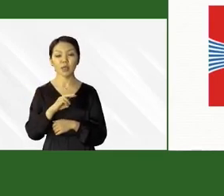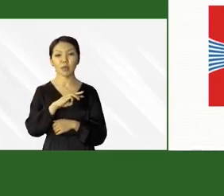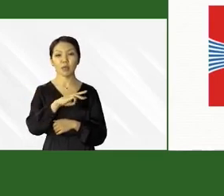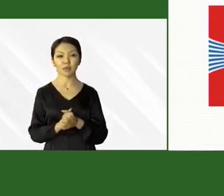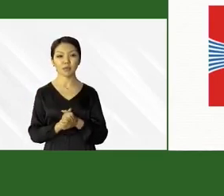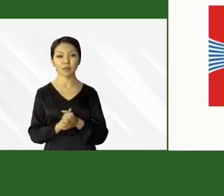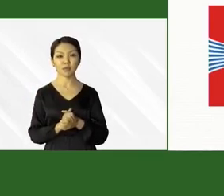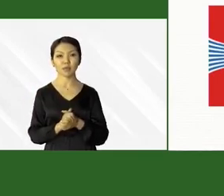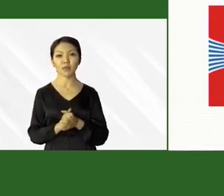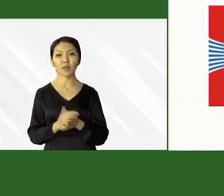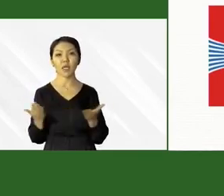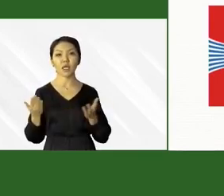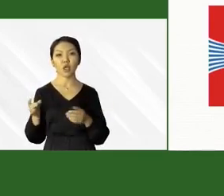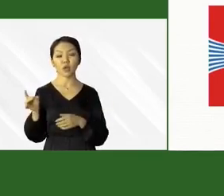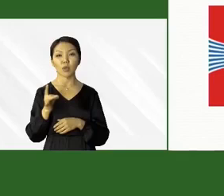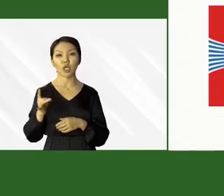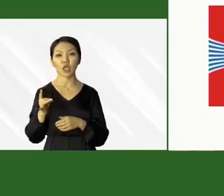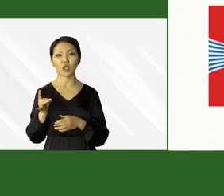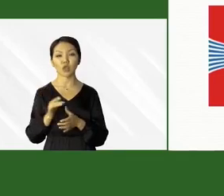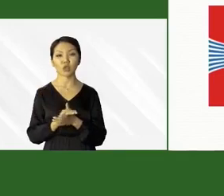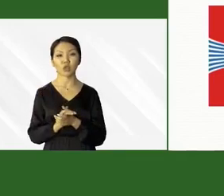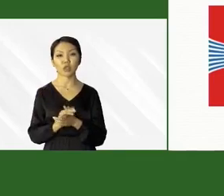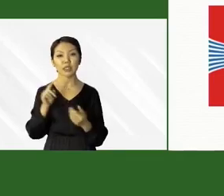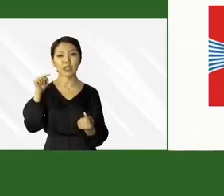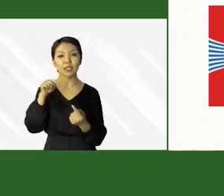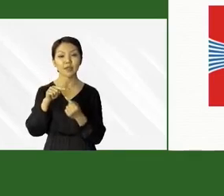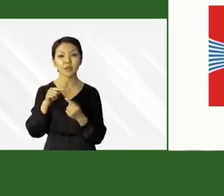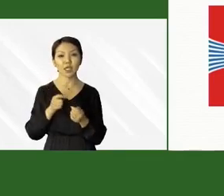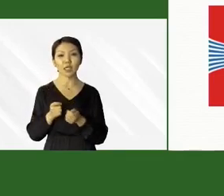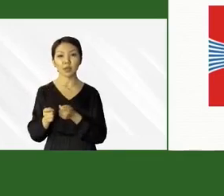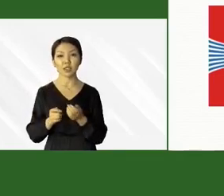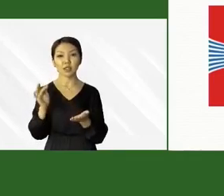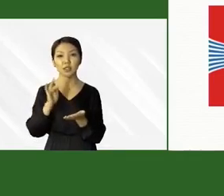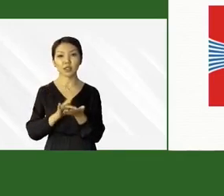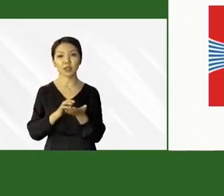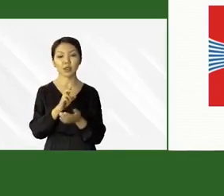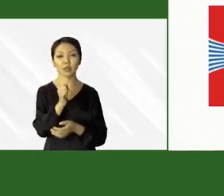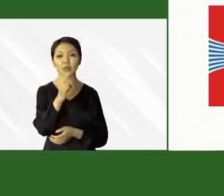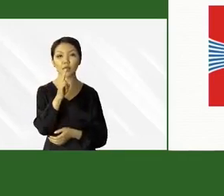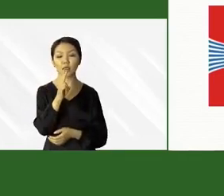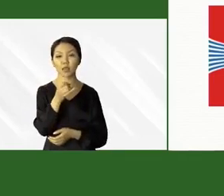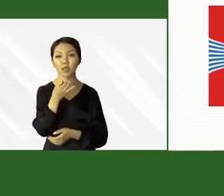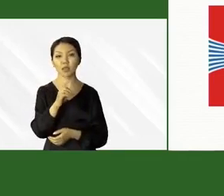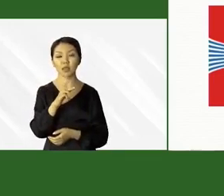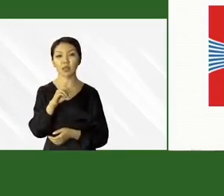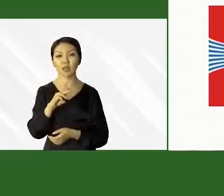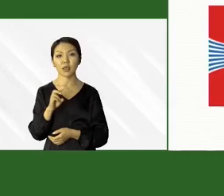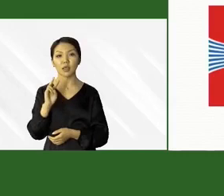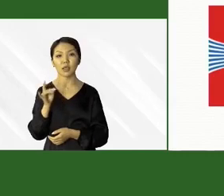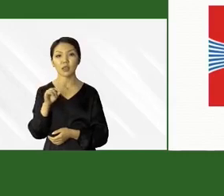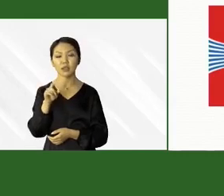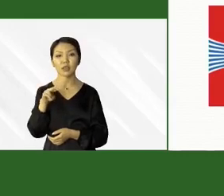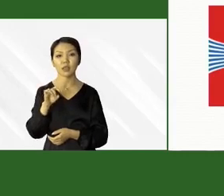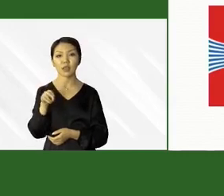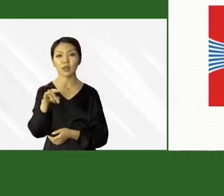районы. Какому району соответствует административный центр Бакай-Ата, Кызыл-Адыр,